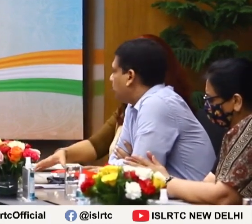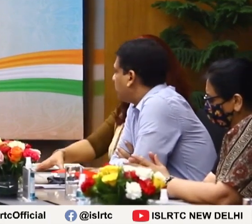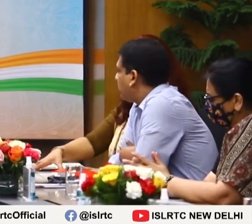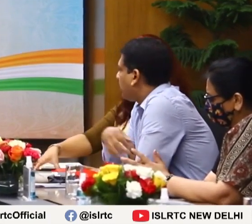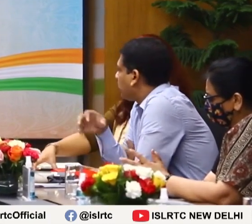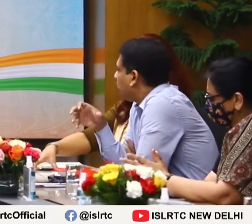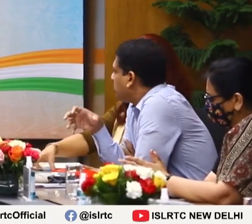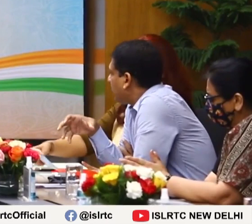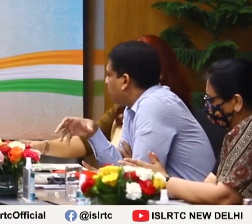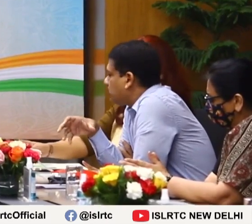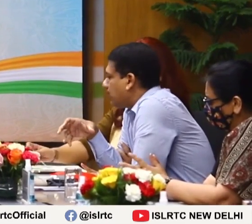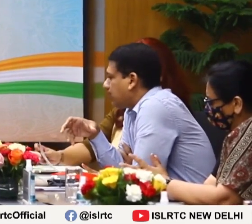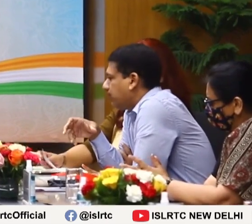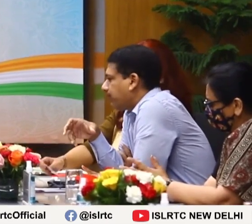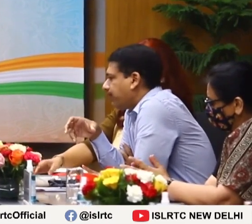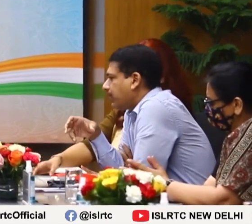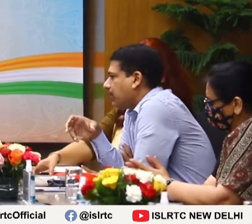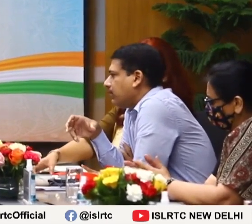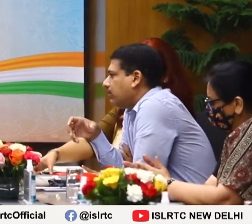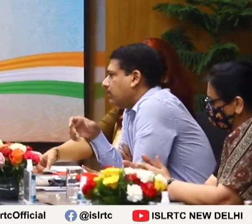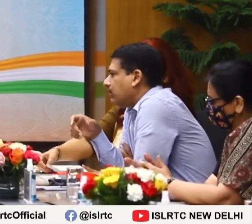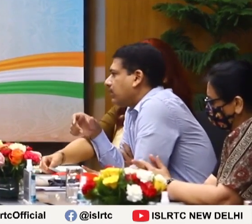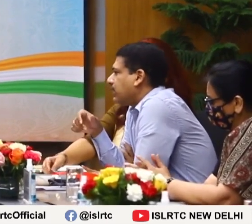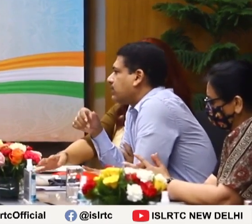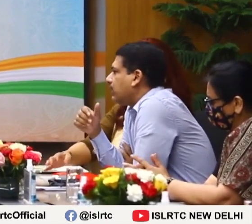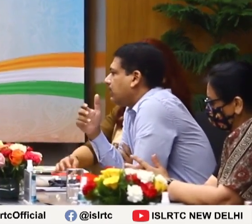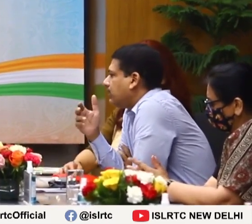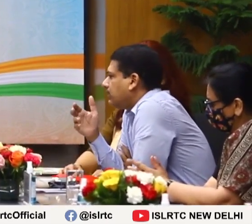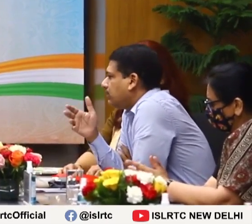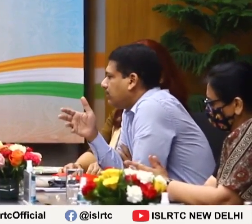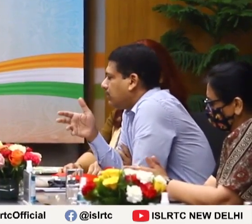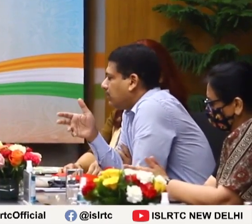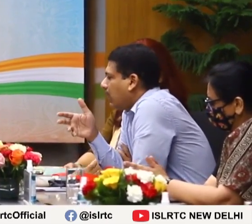जो टेक्नोलॉजी का यूज करके कैसे